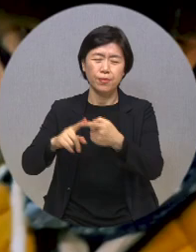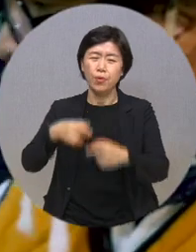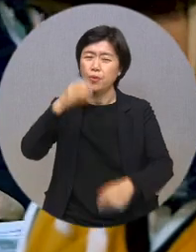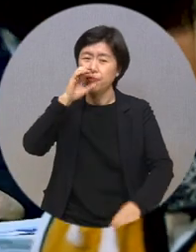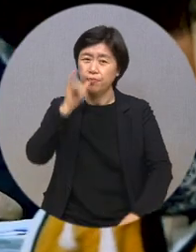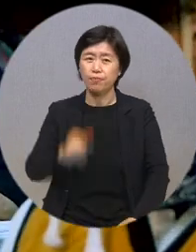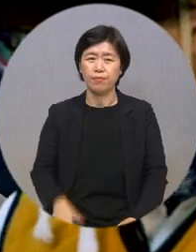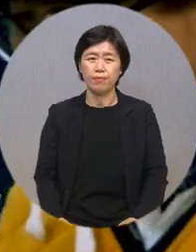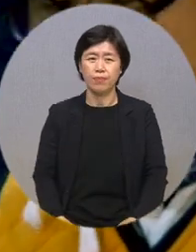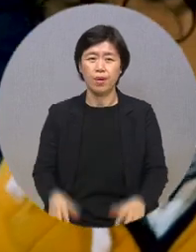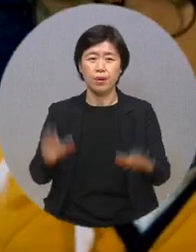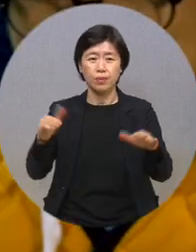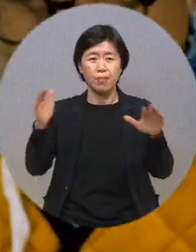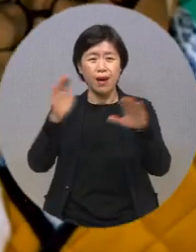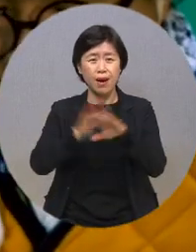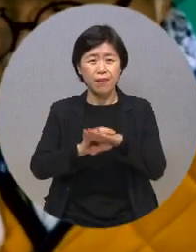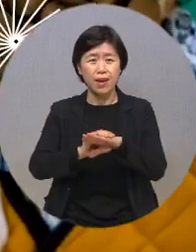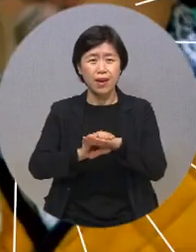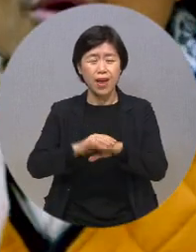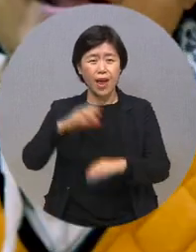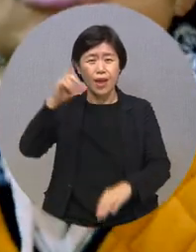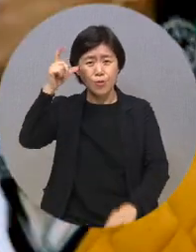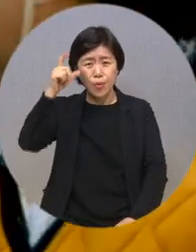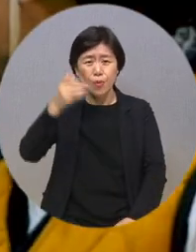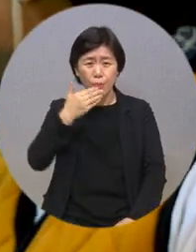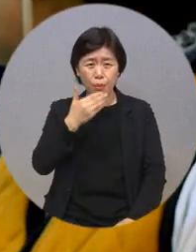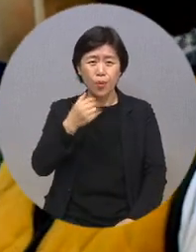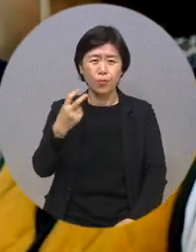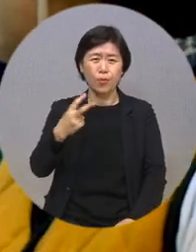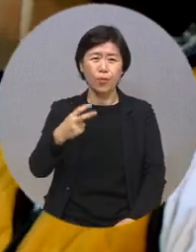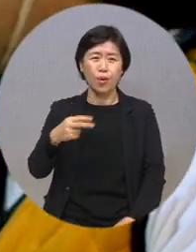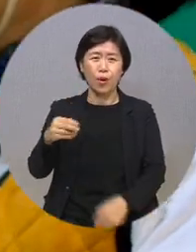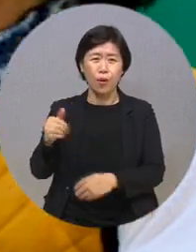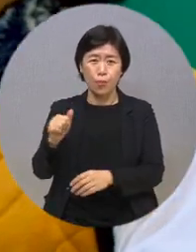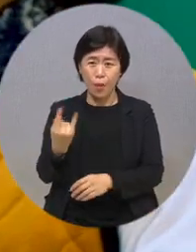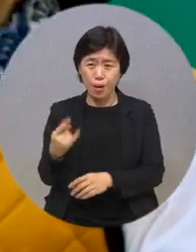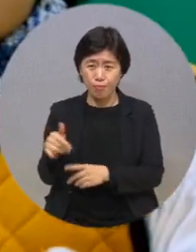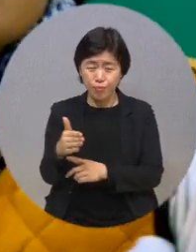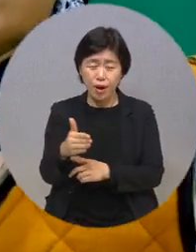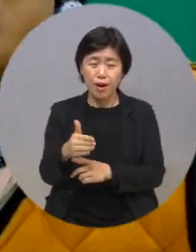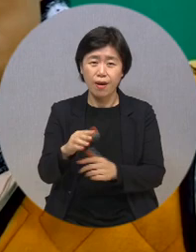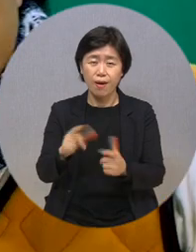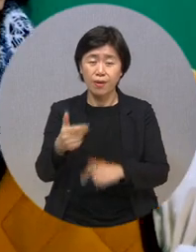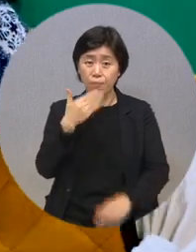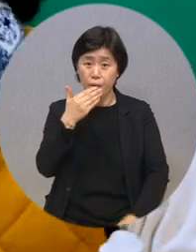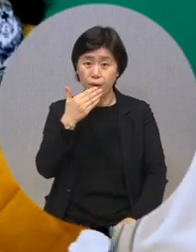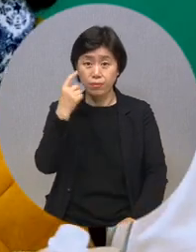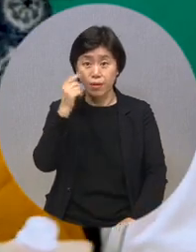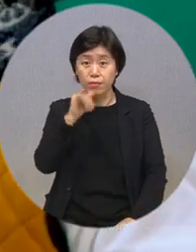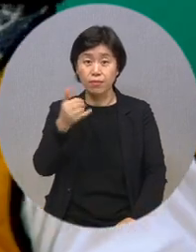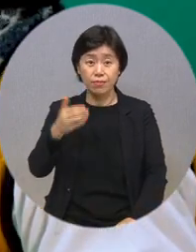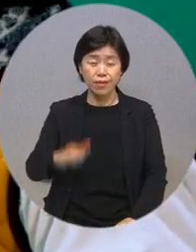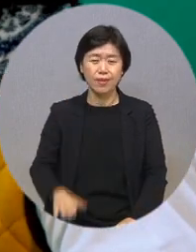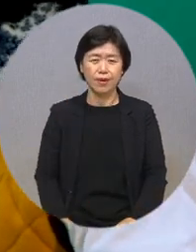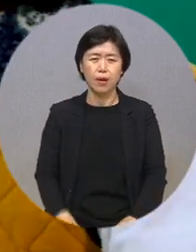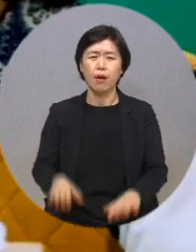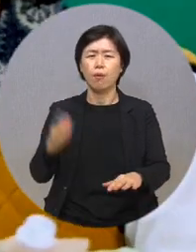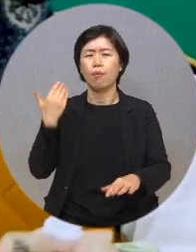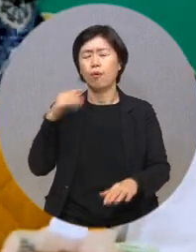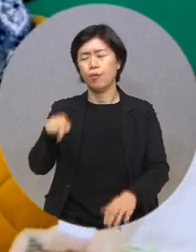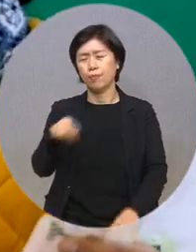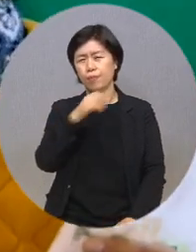한우도 먹고 생선 회도 먹고 그러려고 그랬는데 맛있어요. 무엇보다 요즘 다이어트 하시는 분들도 계시고 몸매 관리 하시는 분들도